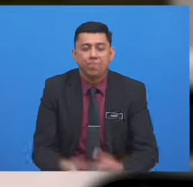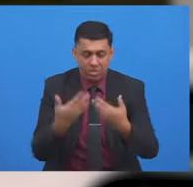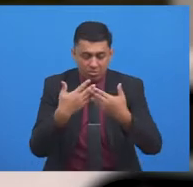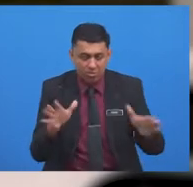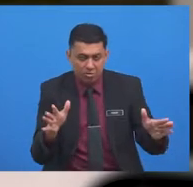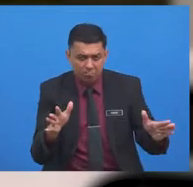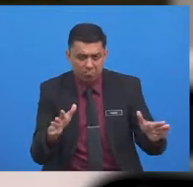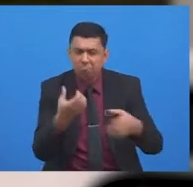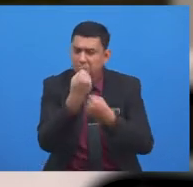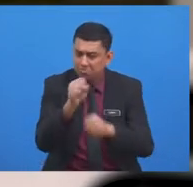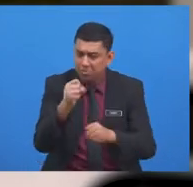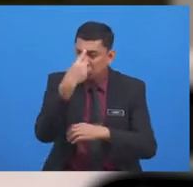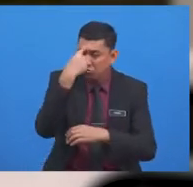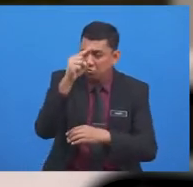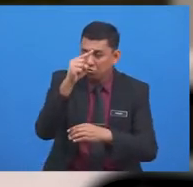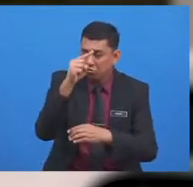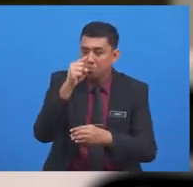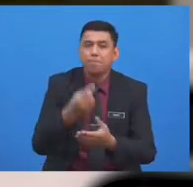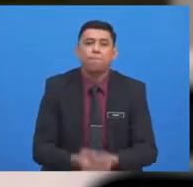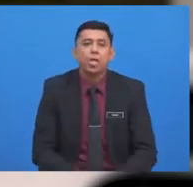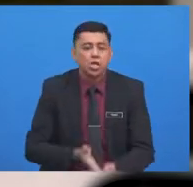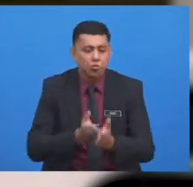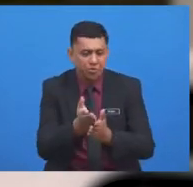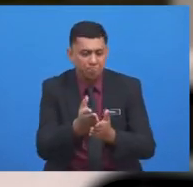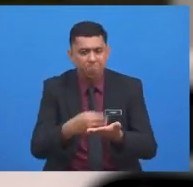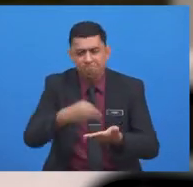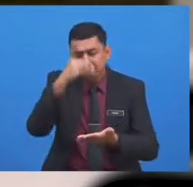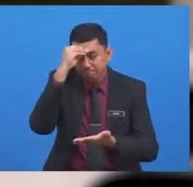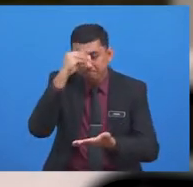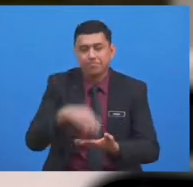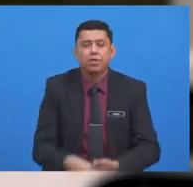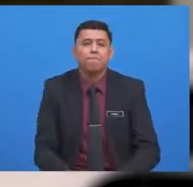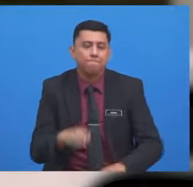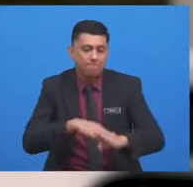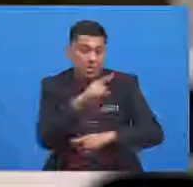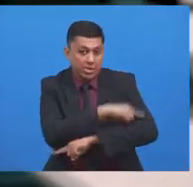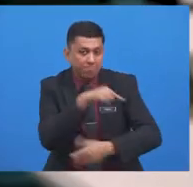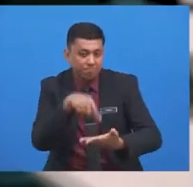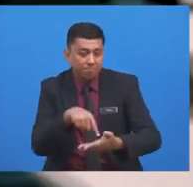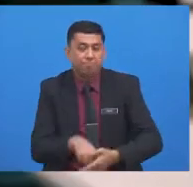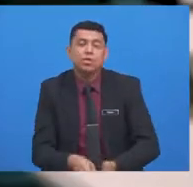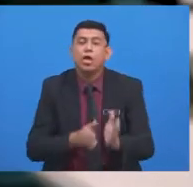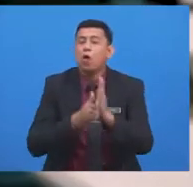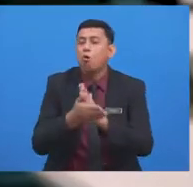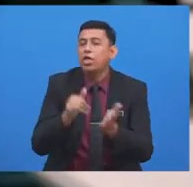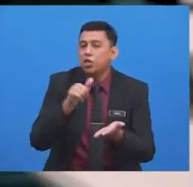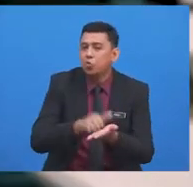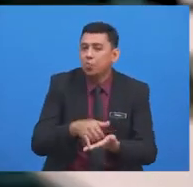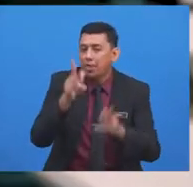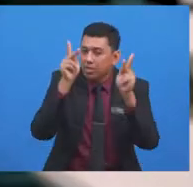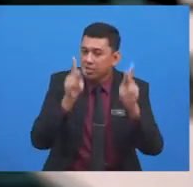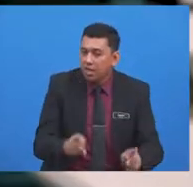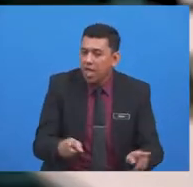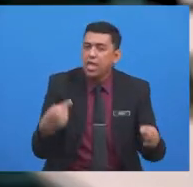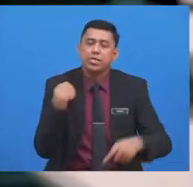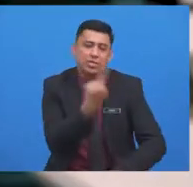Sudahkah pelajar bersedia untuk meneruskan pembelajaran kita seterusnya pada hari ini? Oleh itu pelajar, marilah